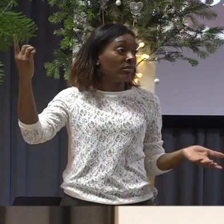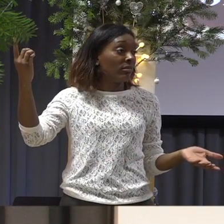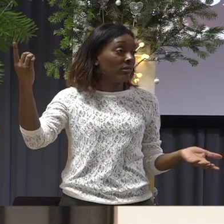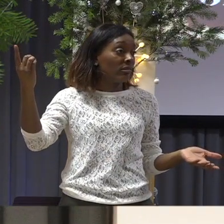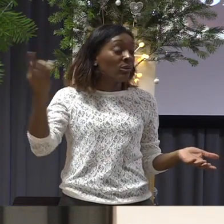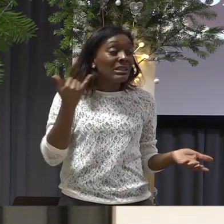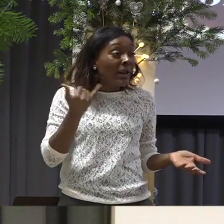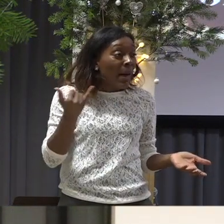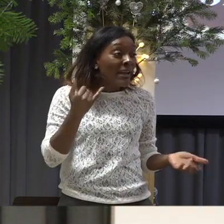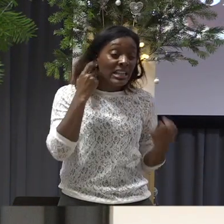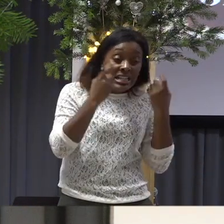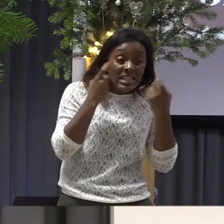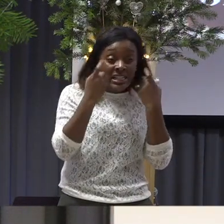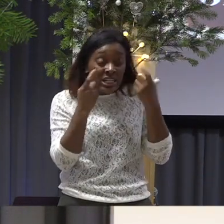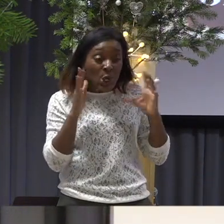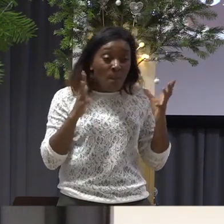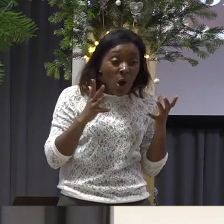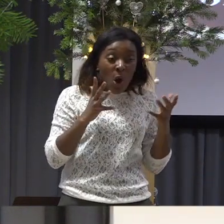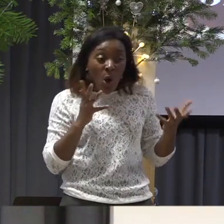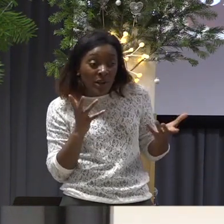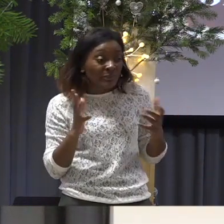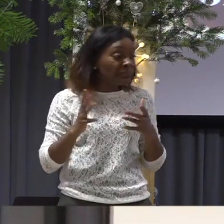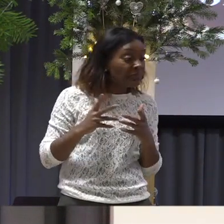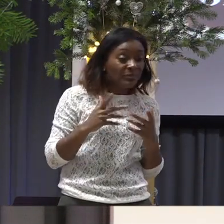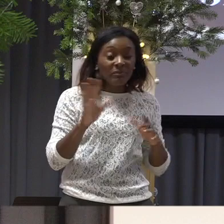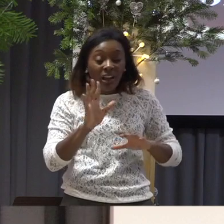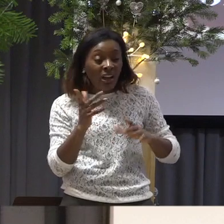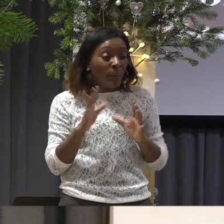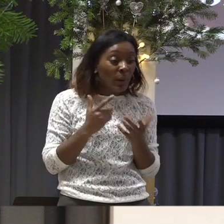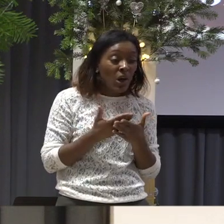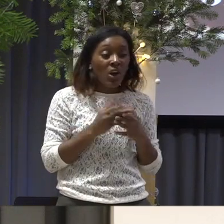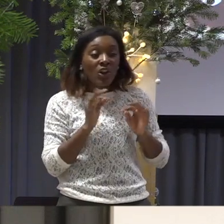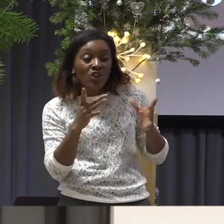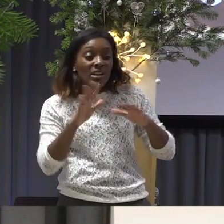des artifices, dans des négociations qui sentent le pourri, vous voyez?